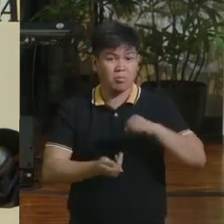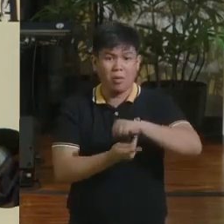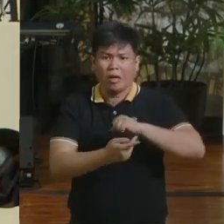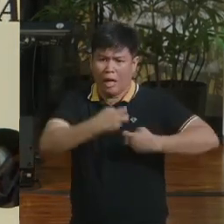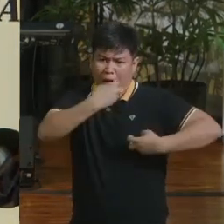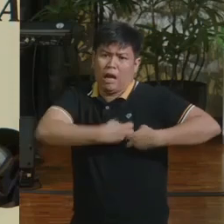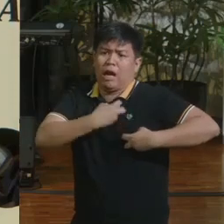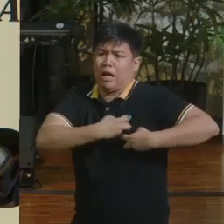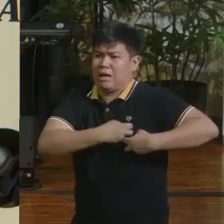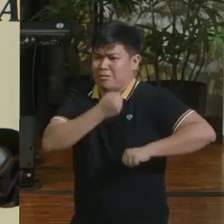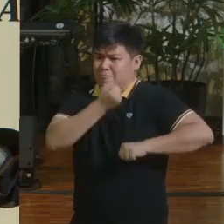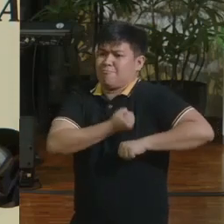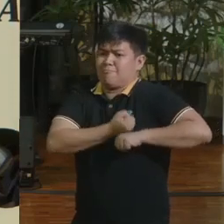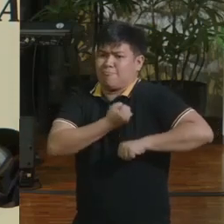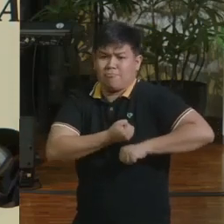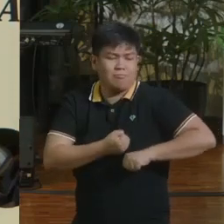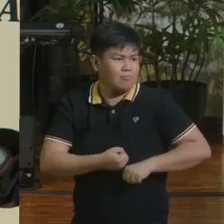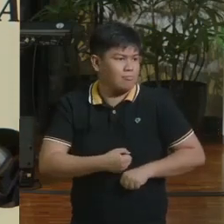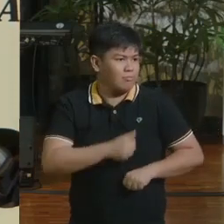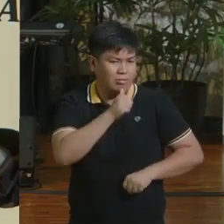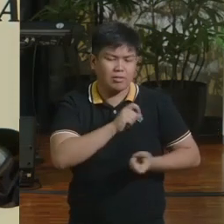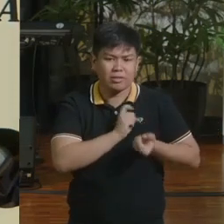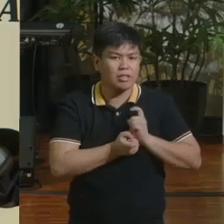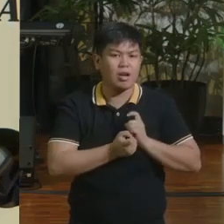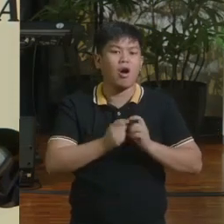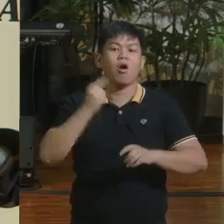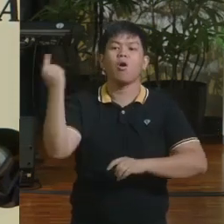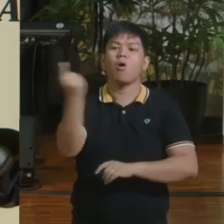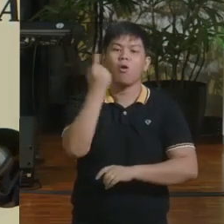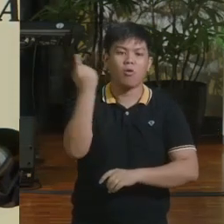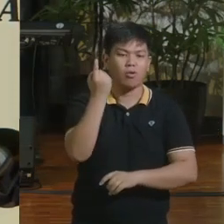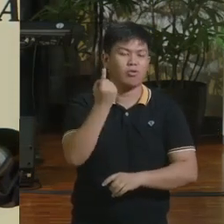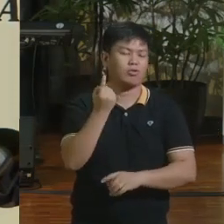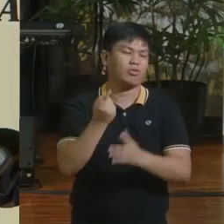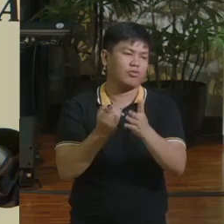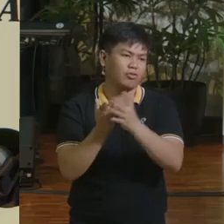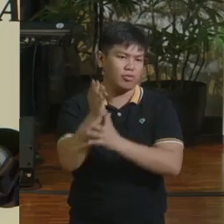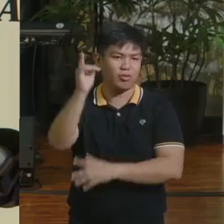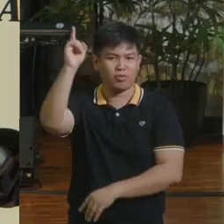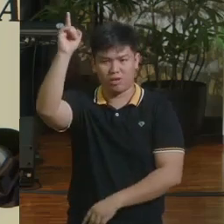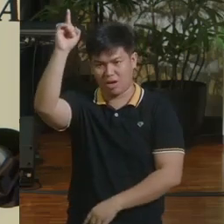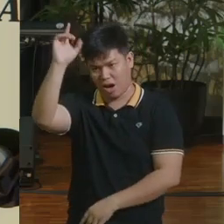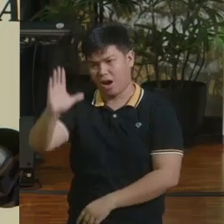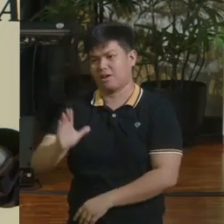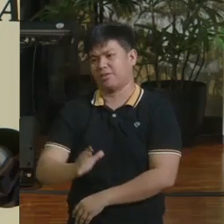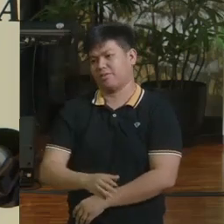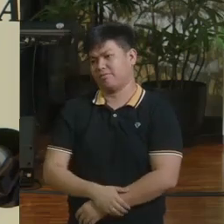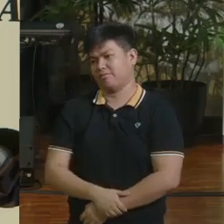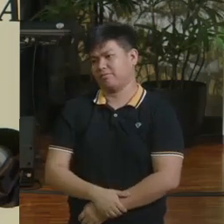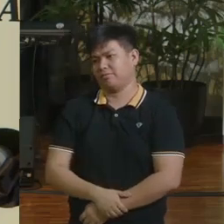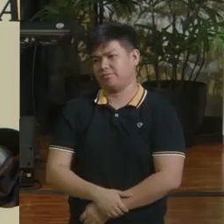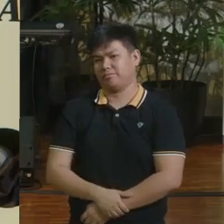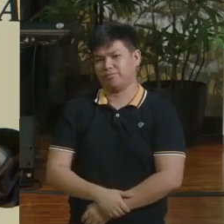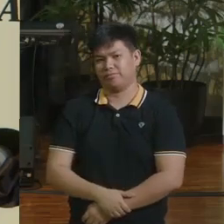kundi dapat lang magmula o nagmula lamang sa Diyos. Kasi